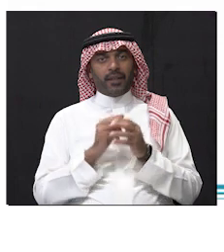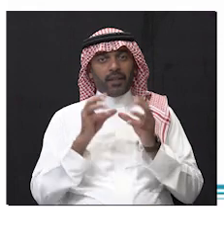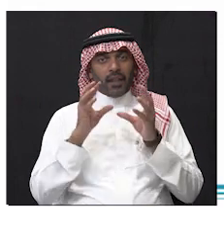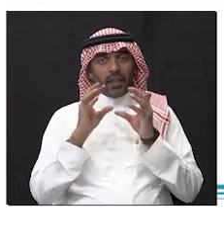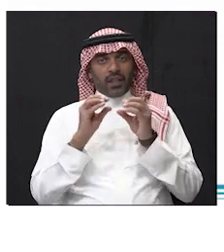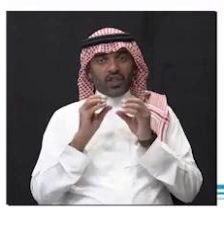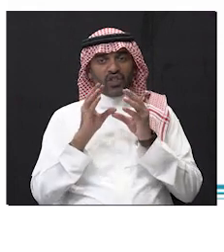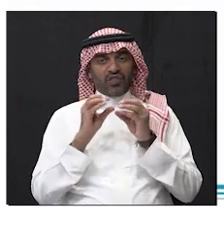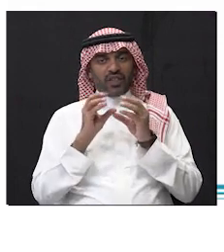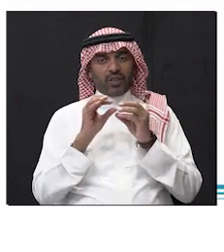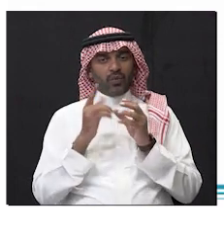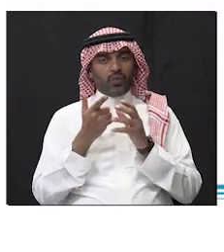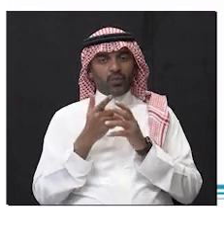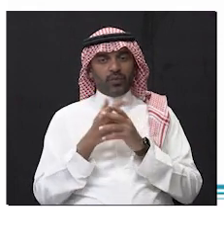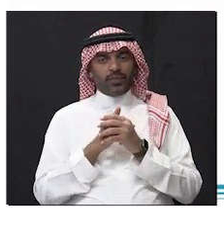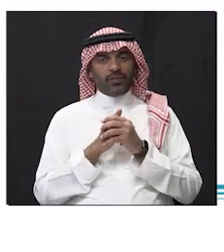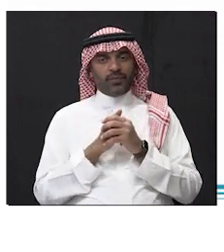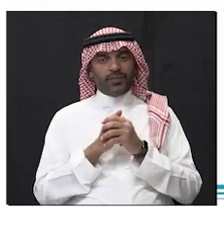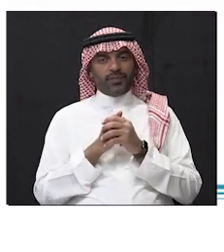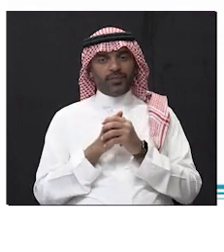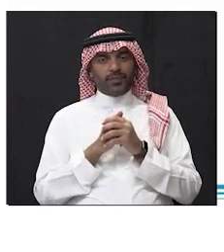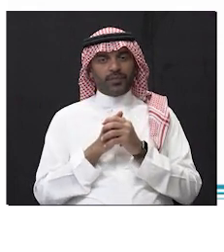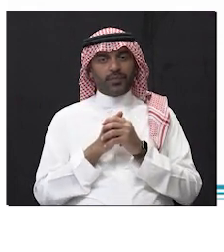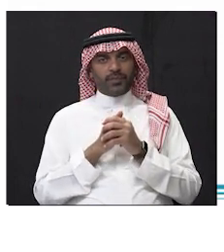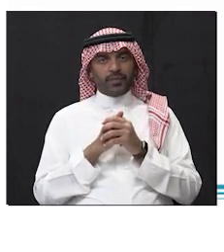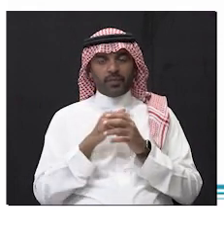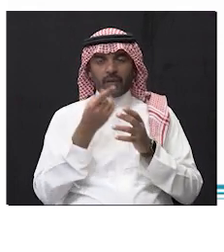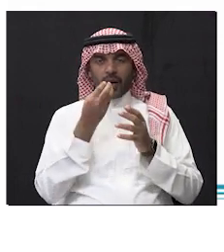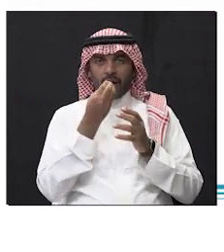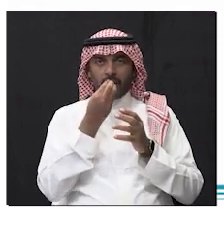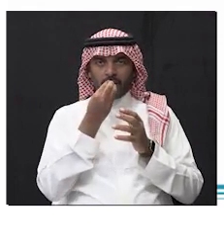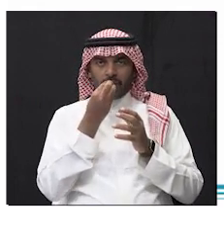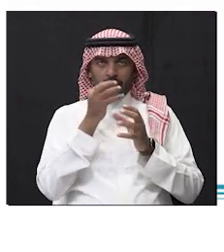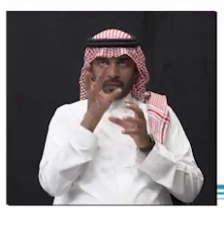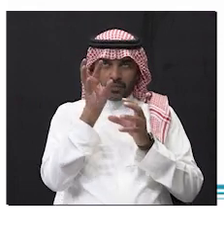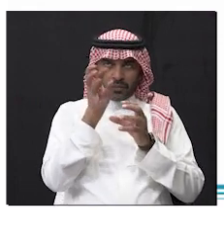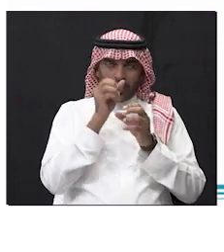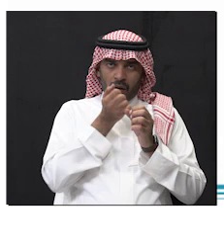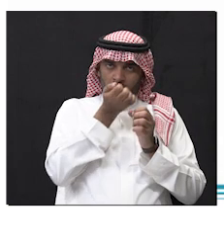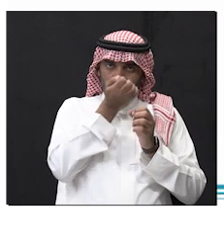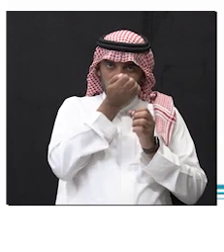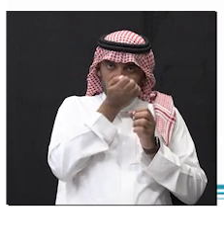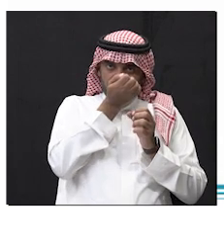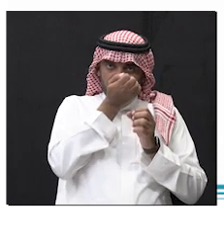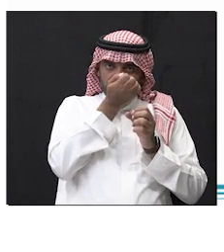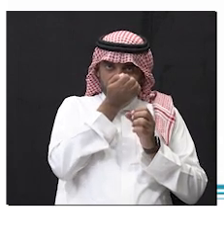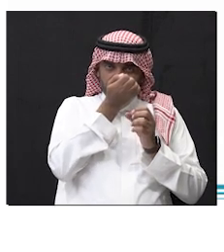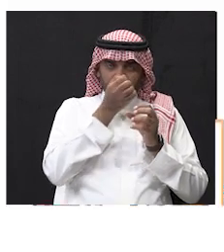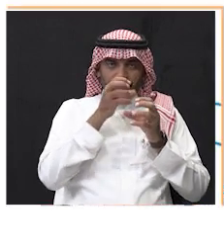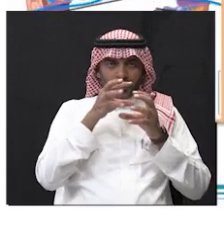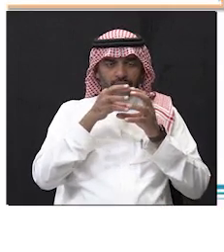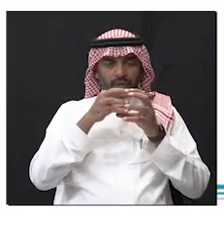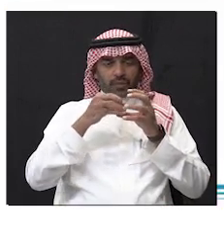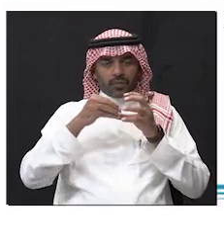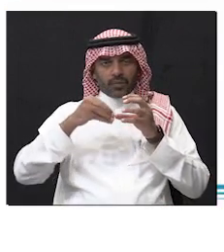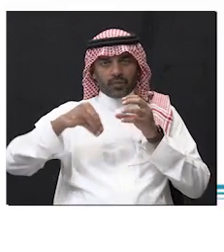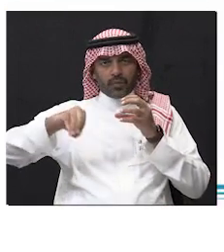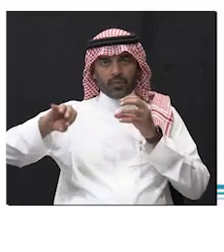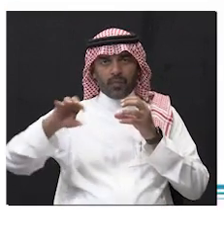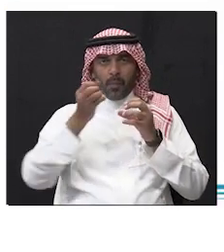أحسنتم. التغذية في الإسفنجيات تكون بتصفية الغذاء من الماء والهضم داخل